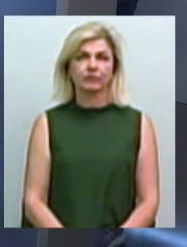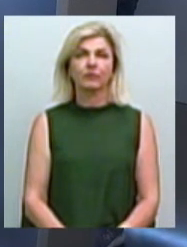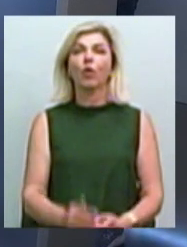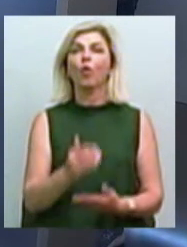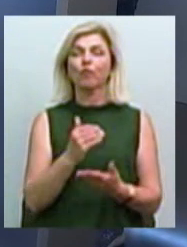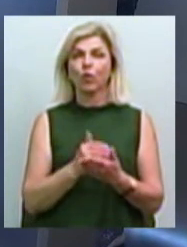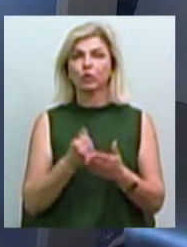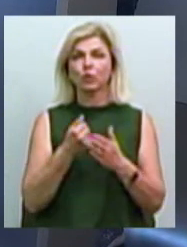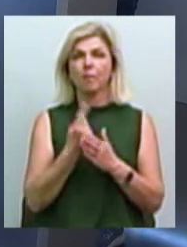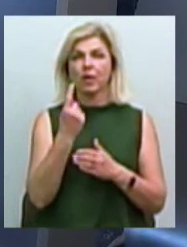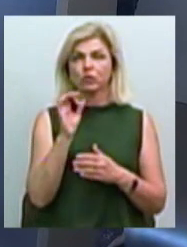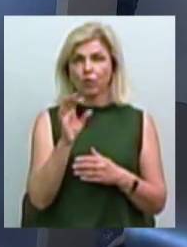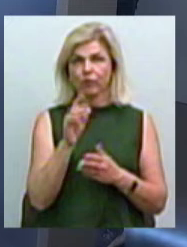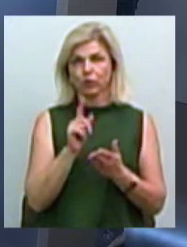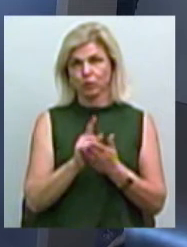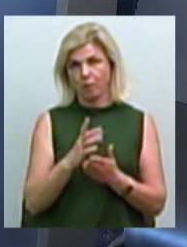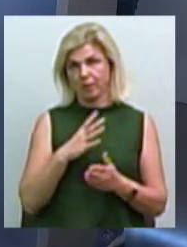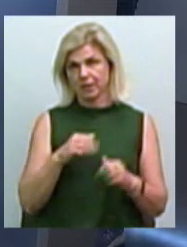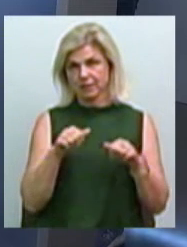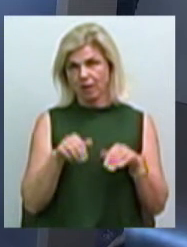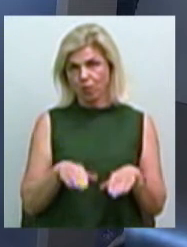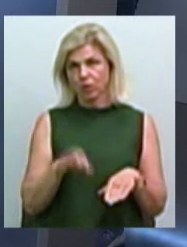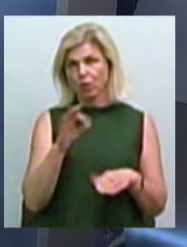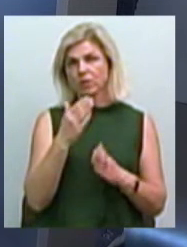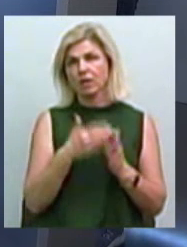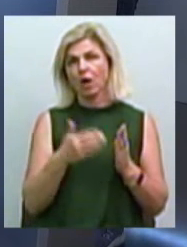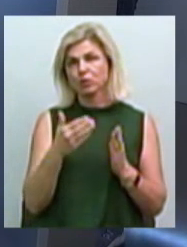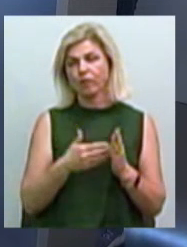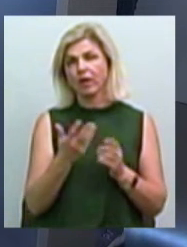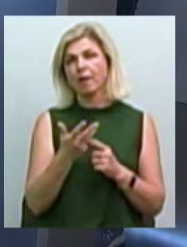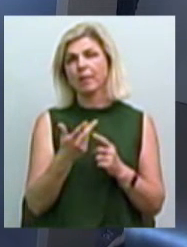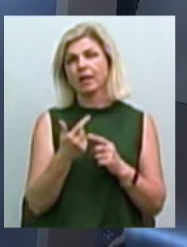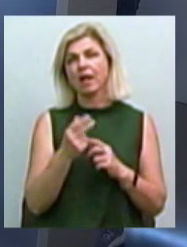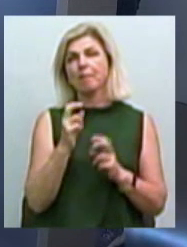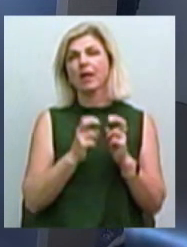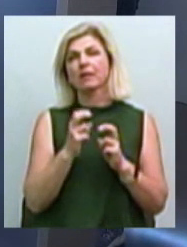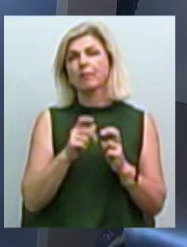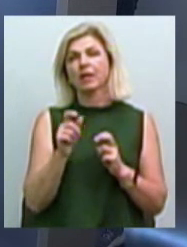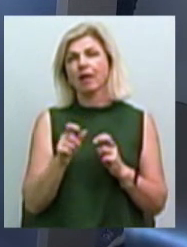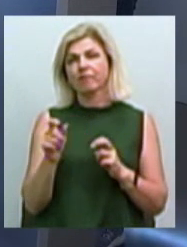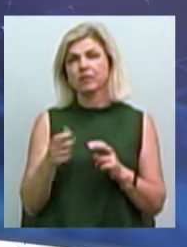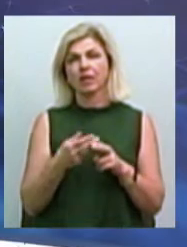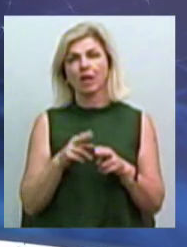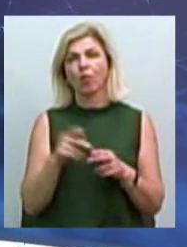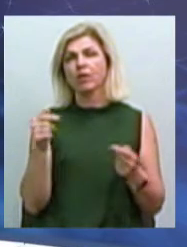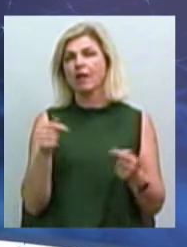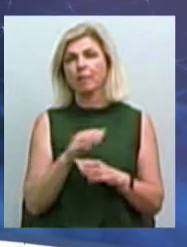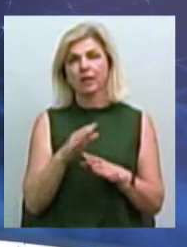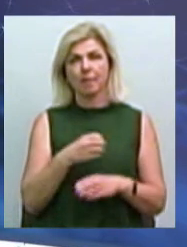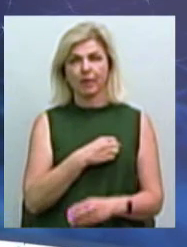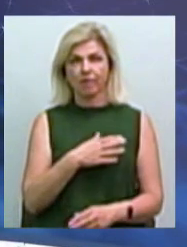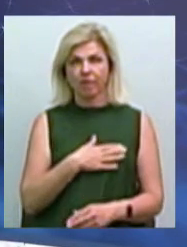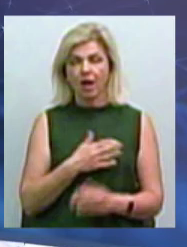Отже, до 1 жовтня має бути прийнятий закон про скасування переліку підприємств, які не підлягають приватизації, власне, котрий став приводом